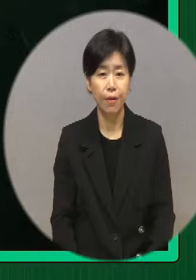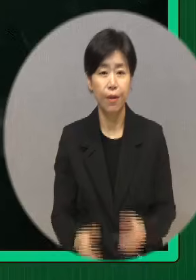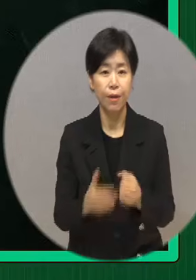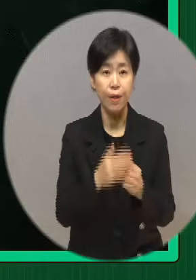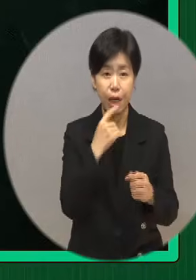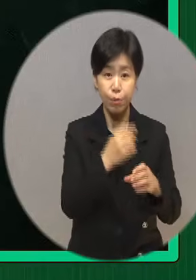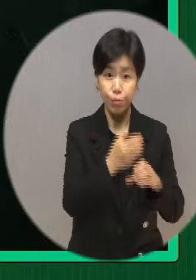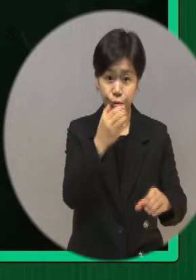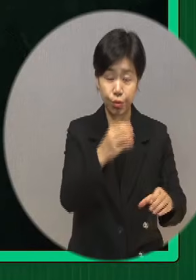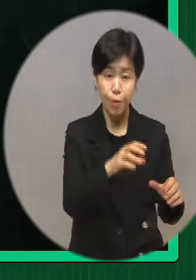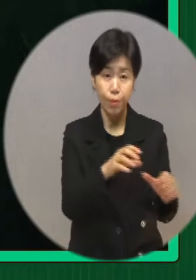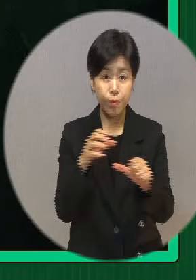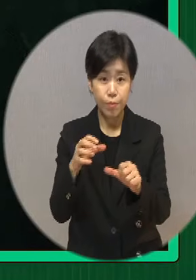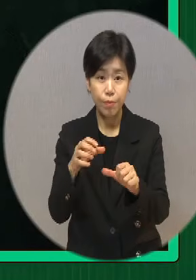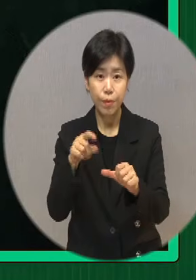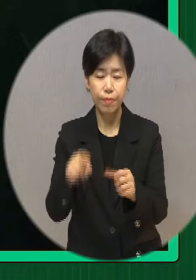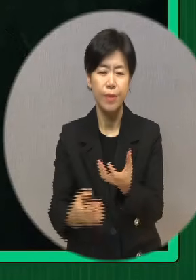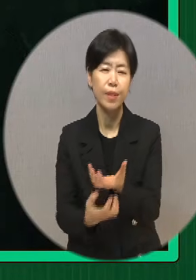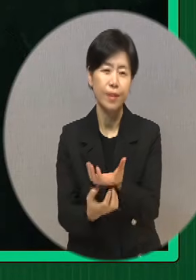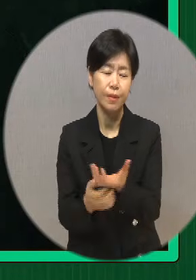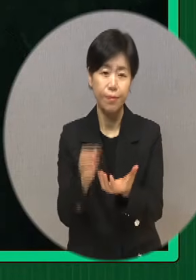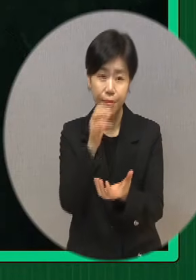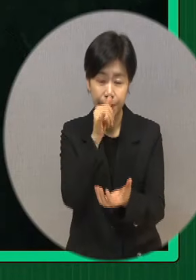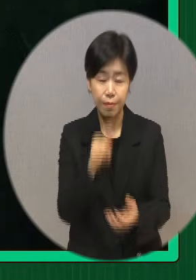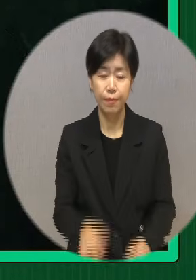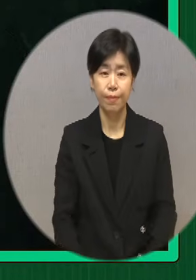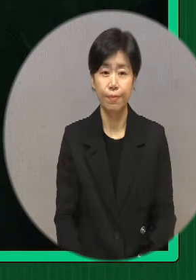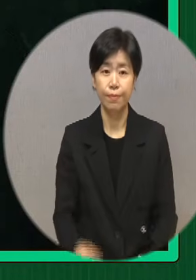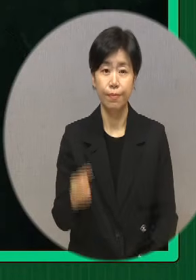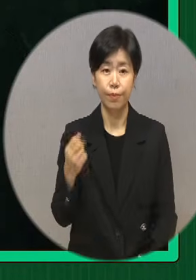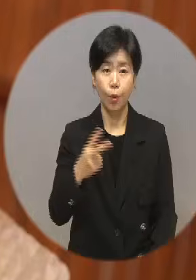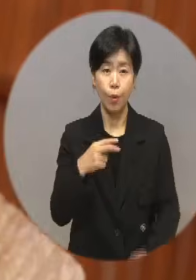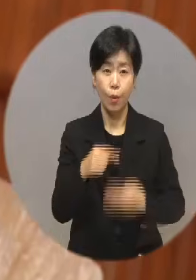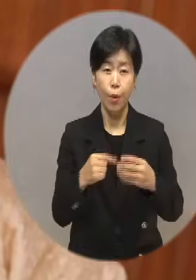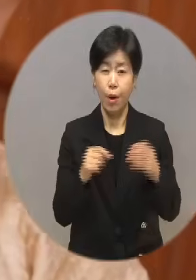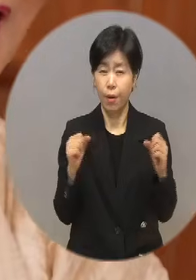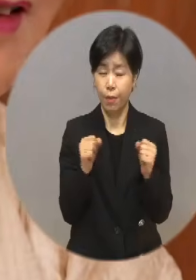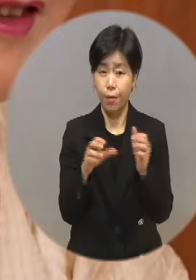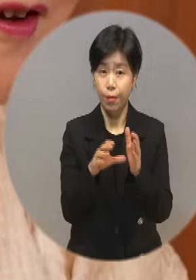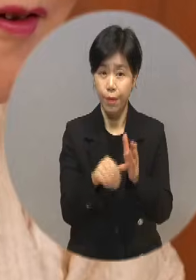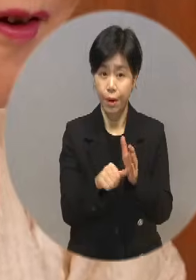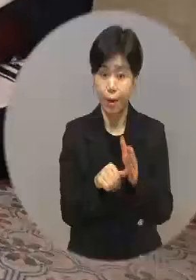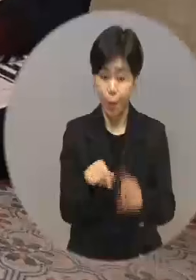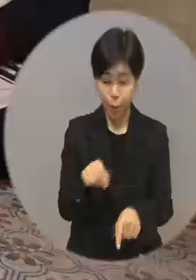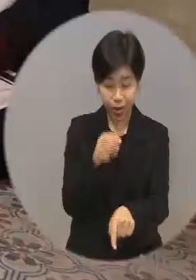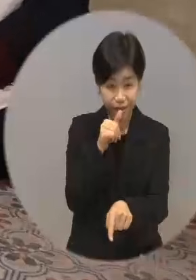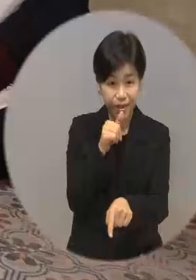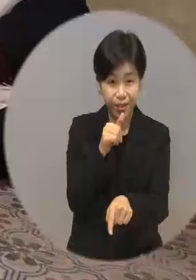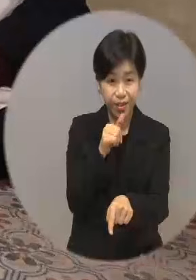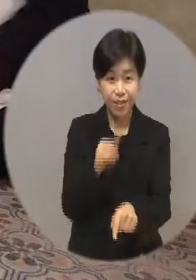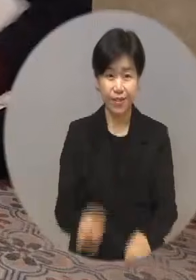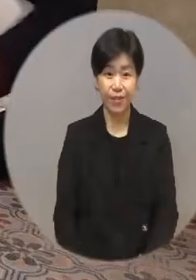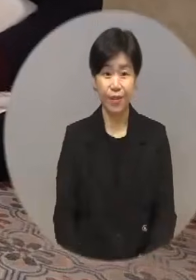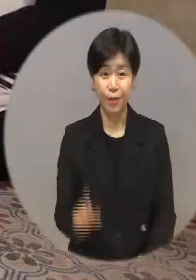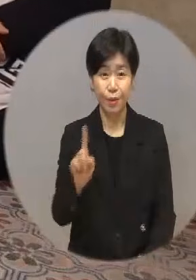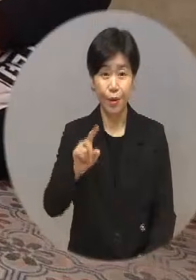만든 무찜이 있어요. 그리고 이제 겨울에는 오늘 여기 나왔네요.